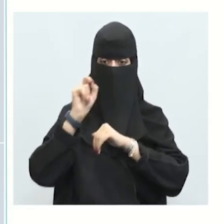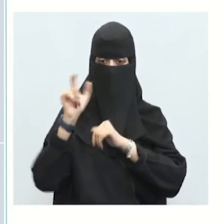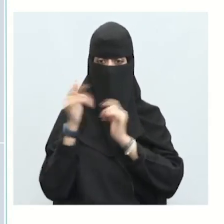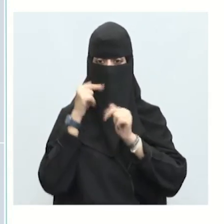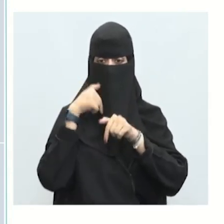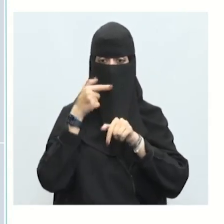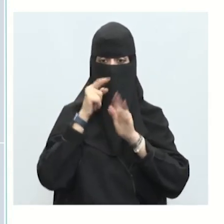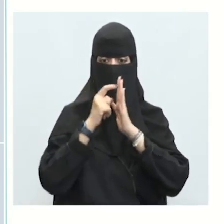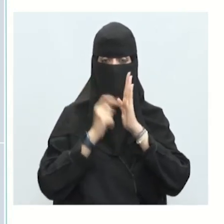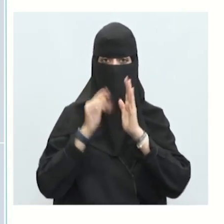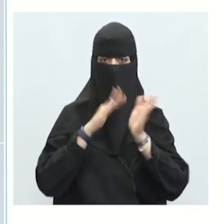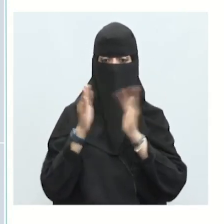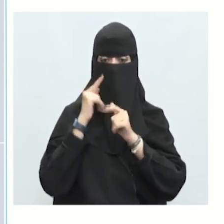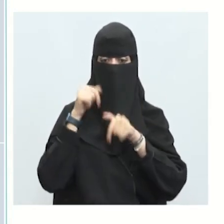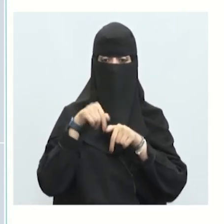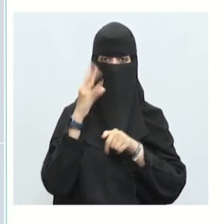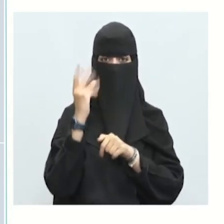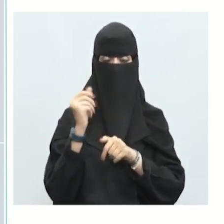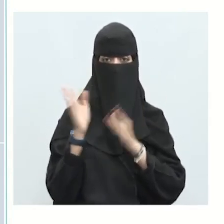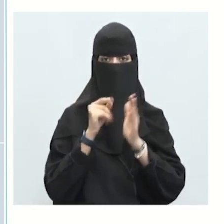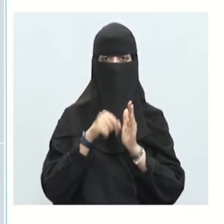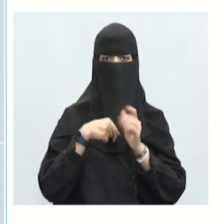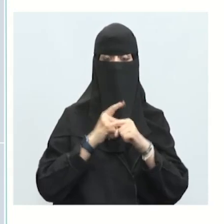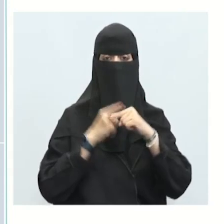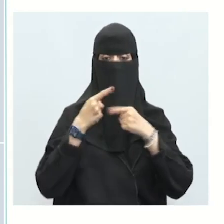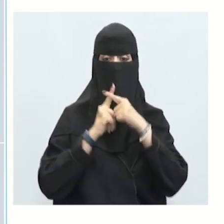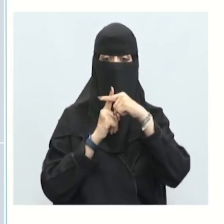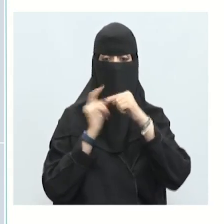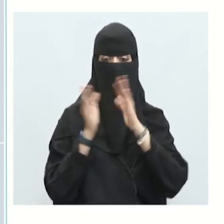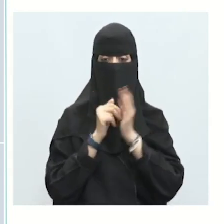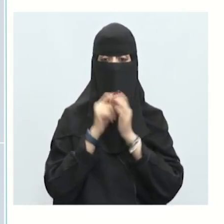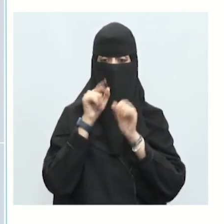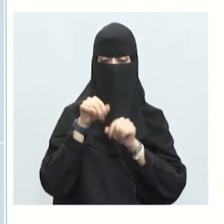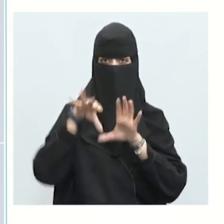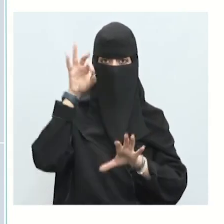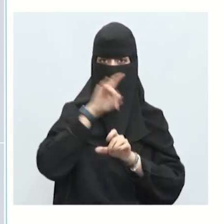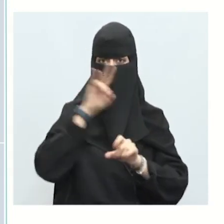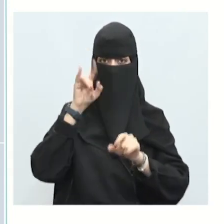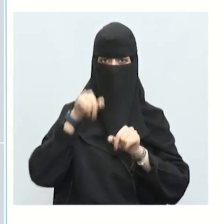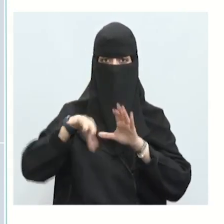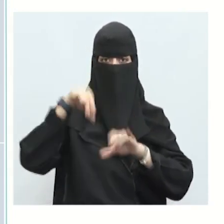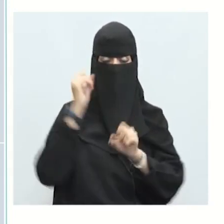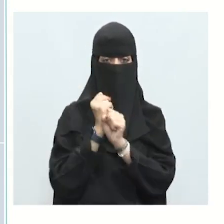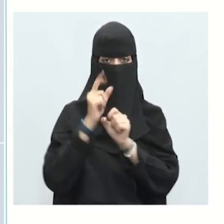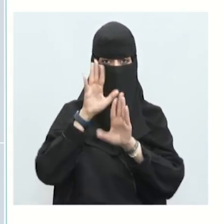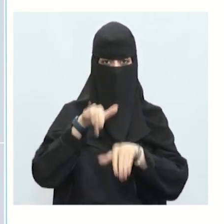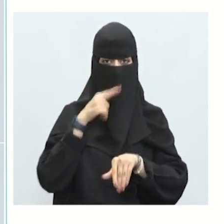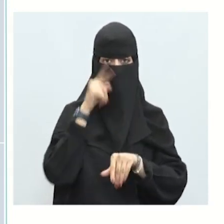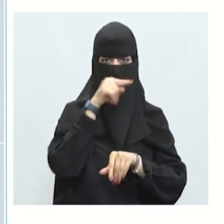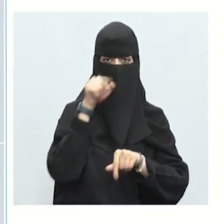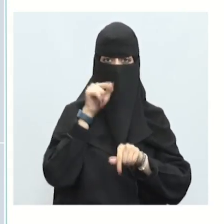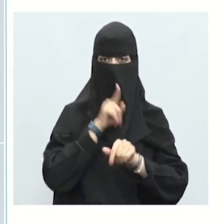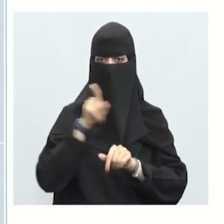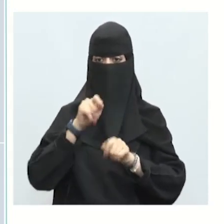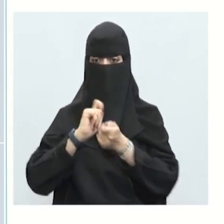تحقق الشرط يتم طباعه رقم موجب الخيارات هي لن يعمل البرنامج لوجود خطا في صياغه